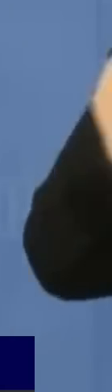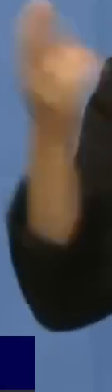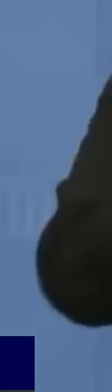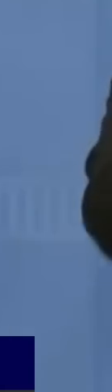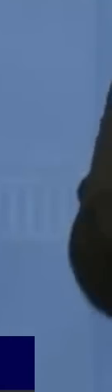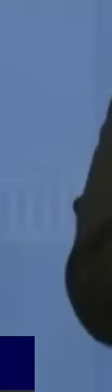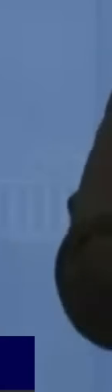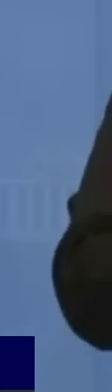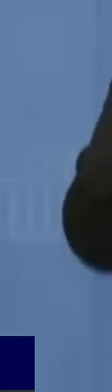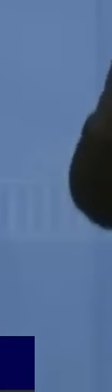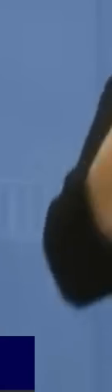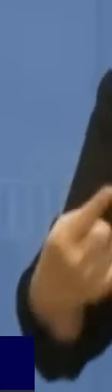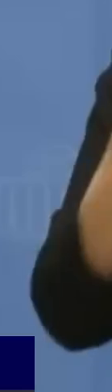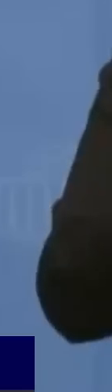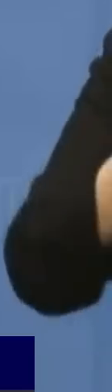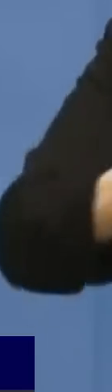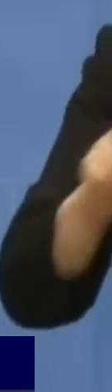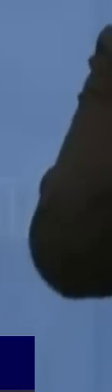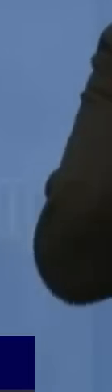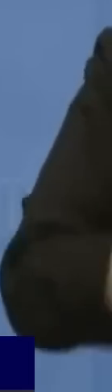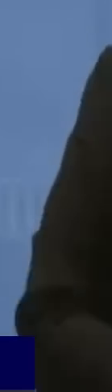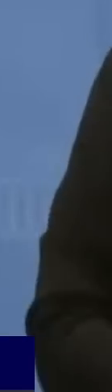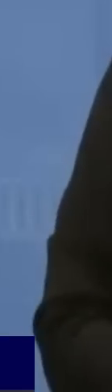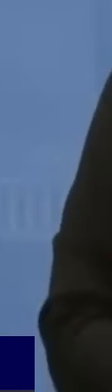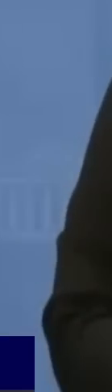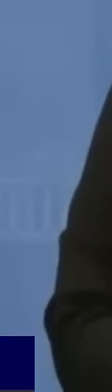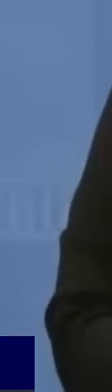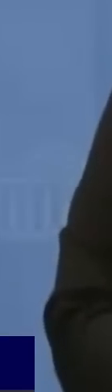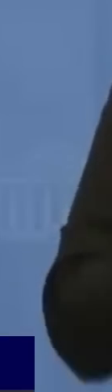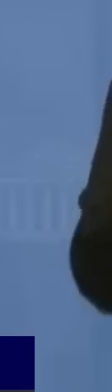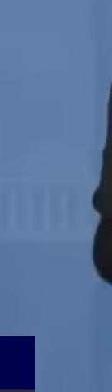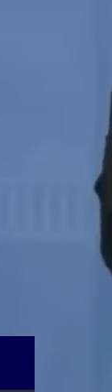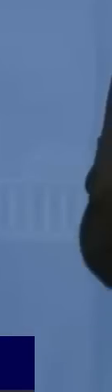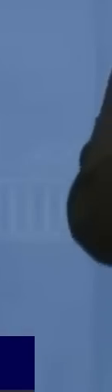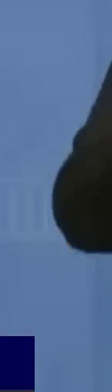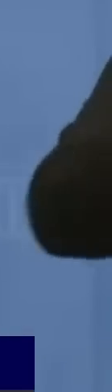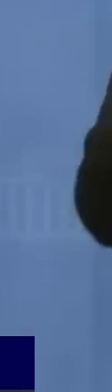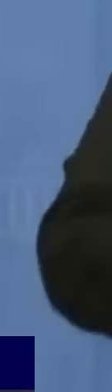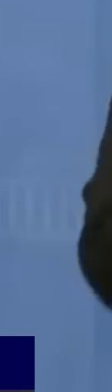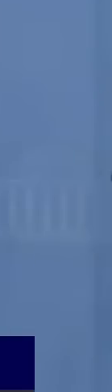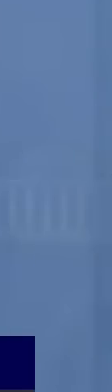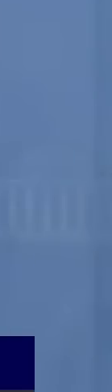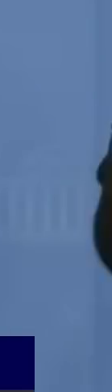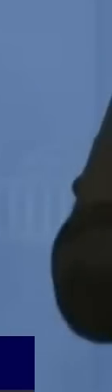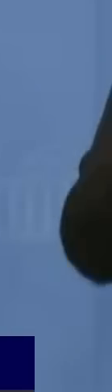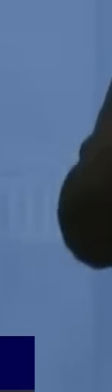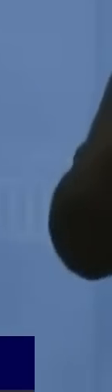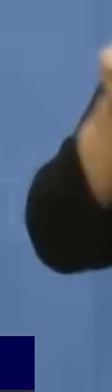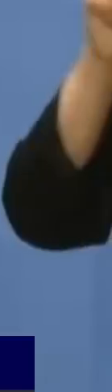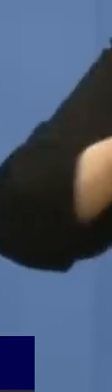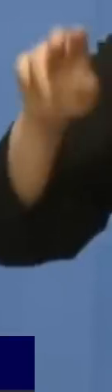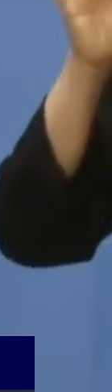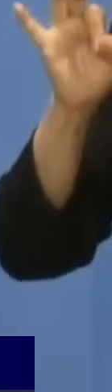것이라는 관측이 나옵니다 윤석열 정부의 부자 감세에 따른 서민 증세 우려가 현실이